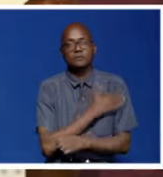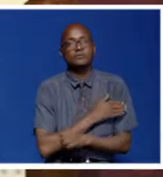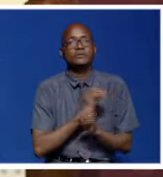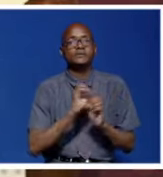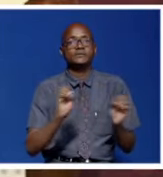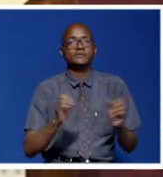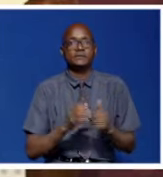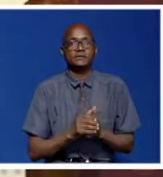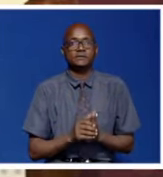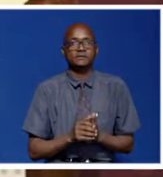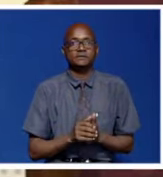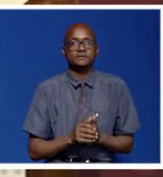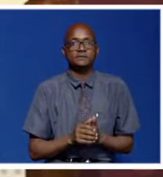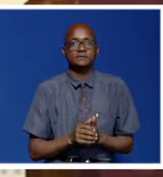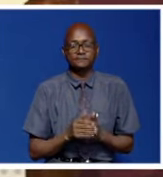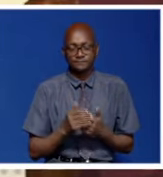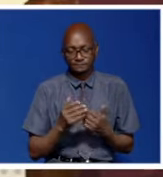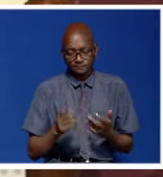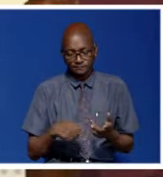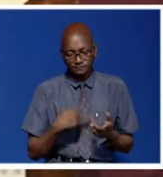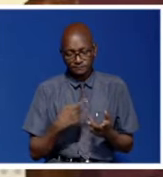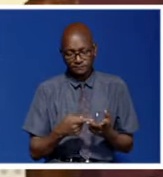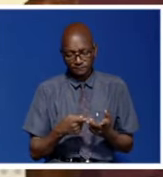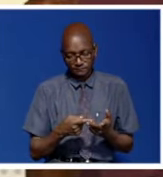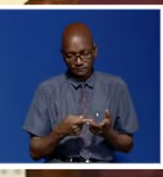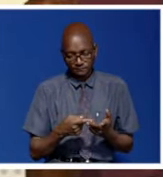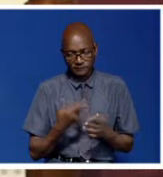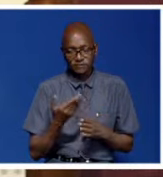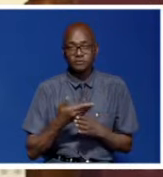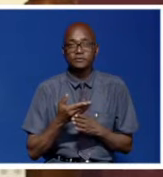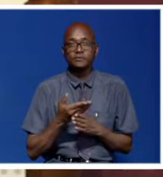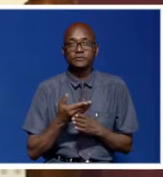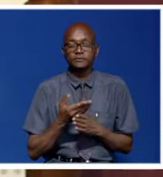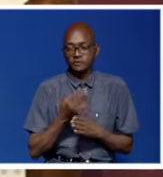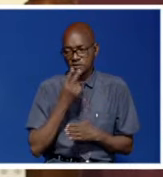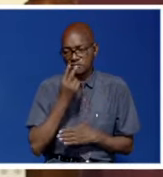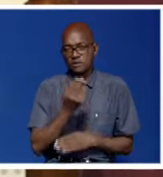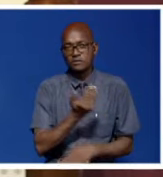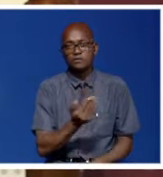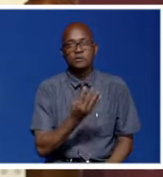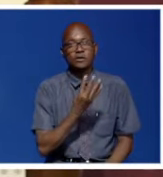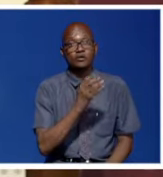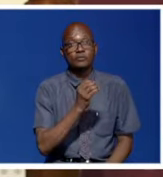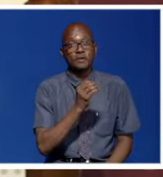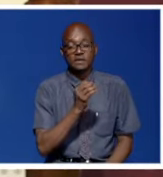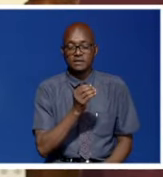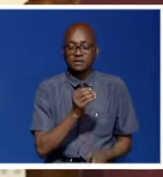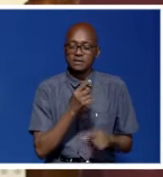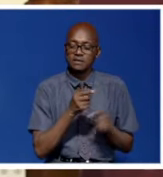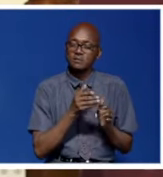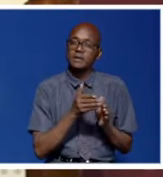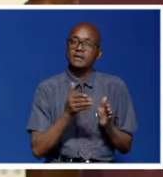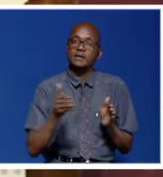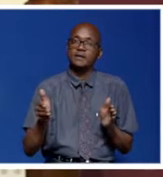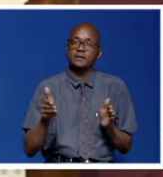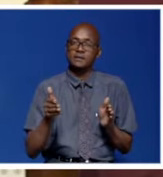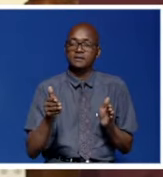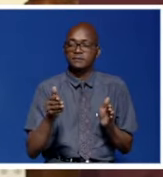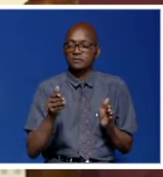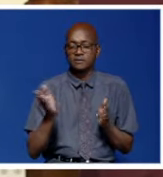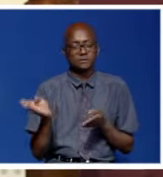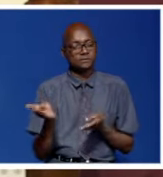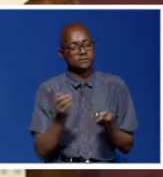hii. Kwa uzoefu wetu tunapata kuona watoto kuanzia 40 kwenda mbele ambao wanakuja wakiwa na matatizo